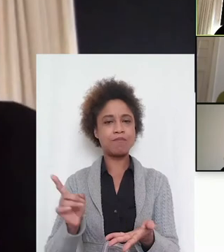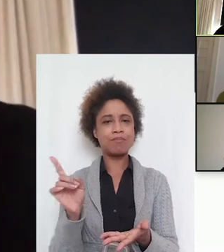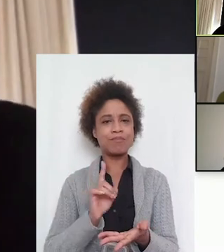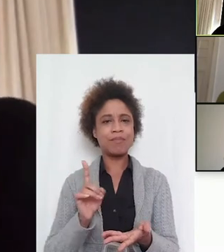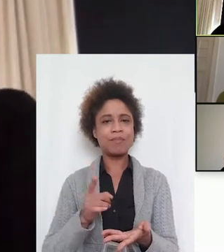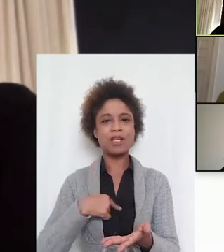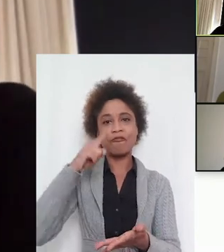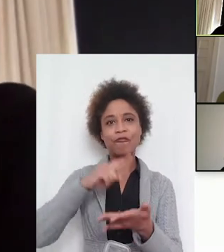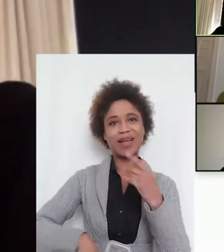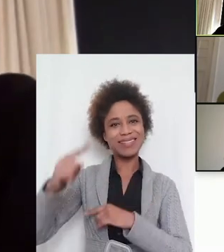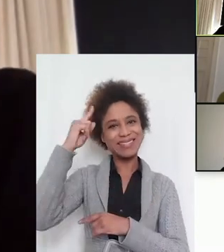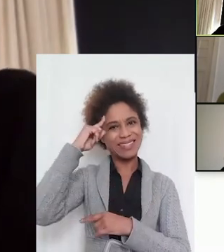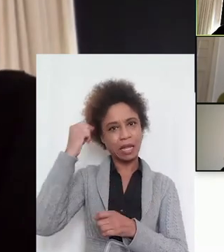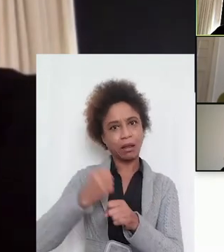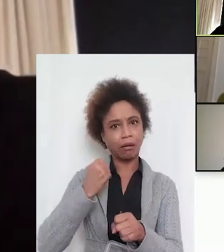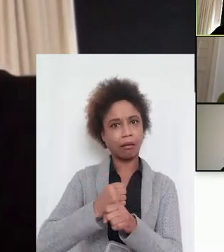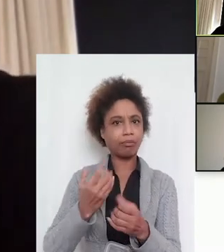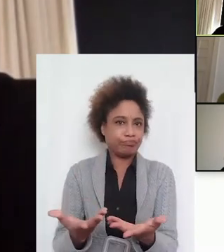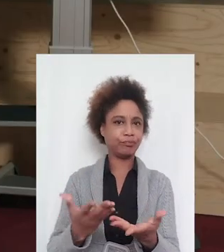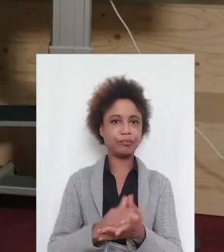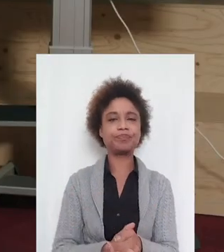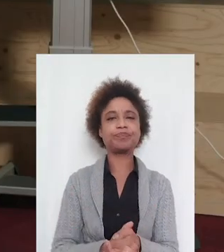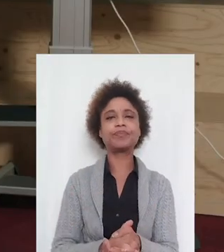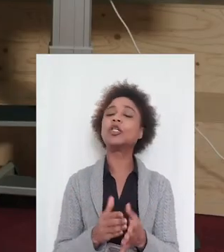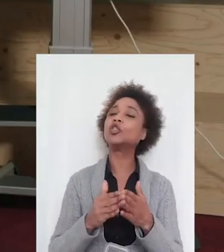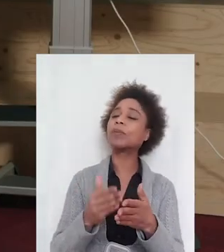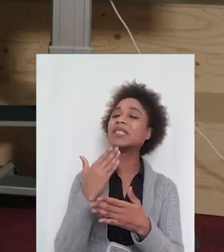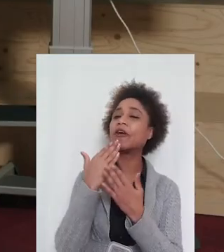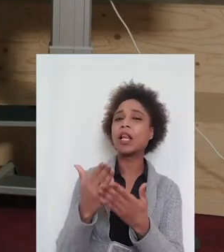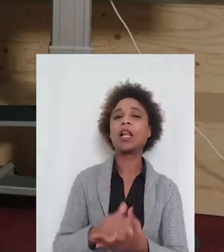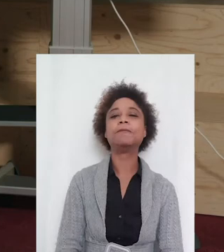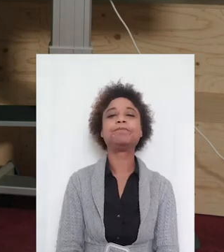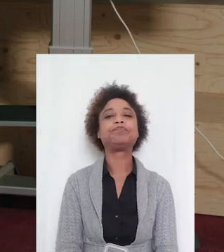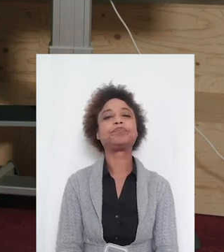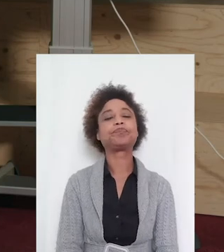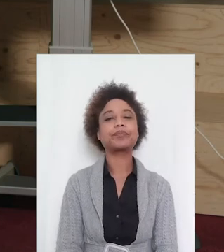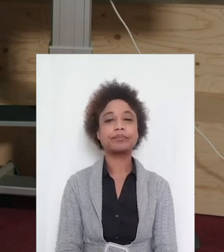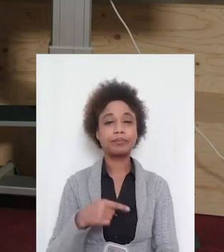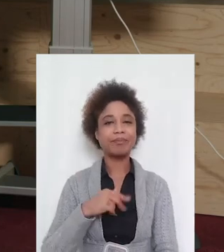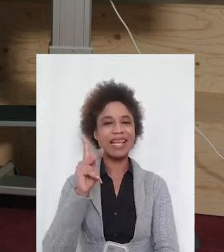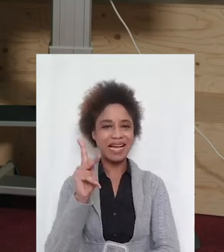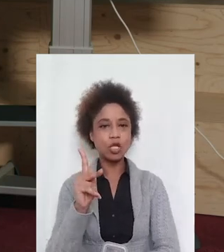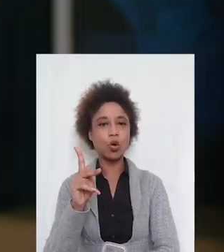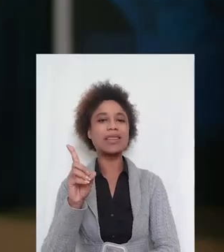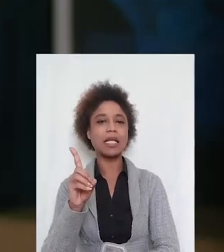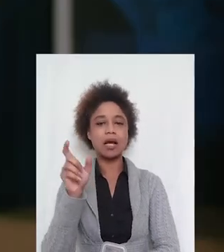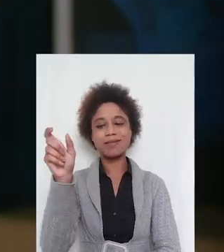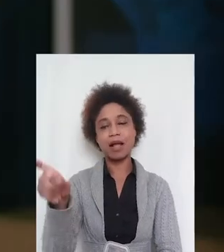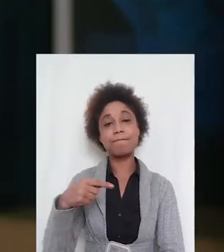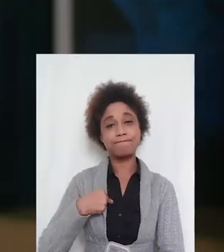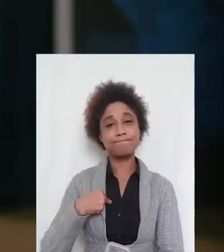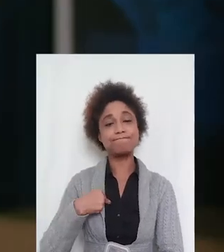al het verkeerd denken in werking zet. Top, dankjewel. Dan gaan we naar Katelijne Denekamp. Zij is